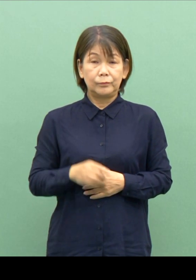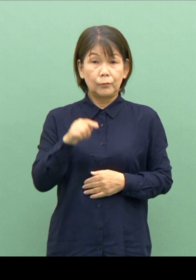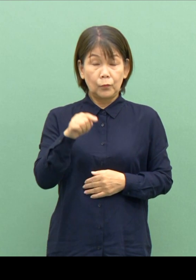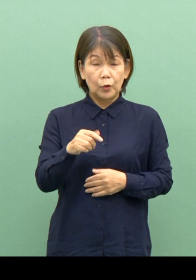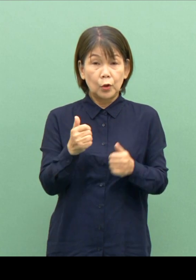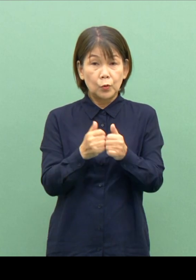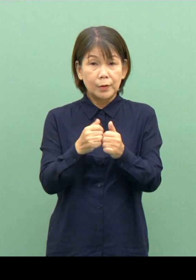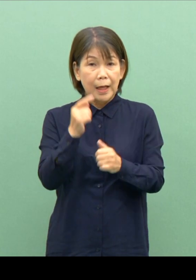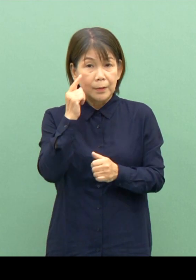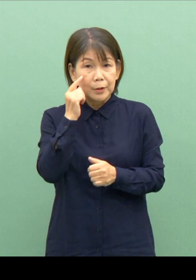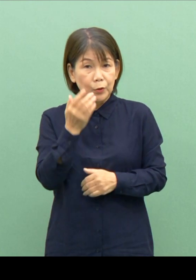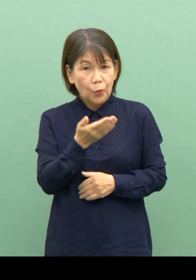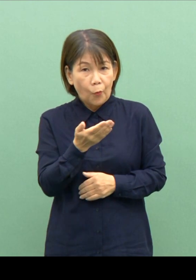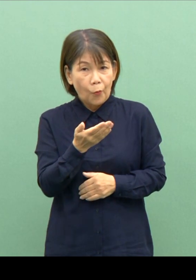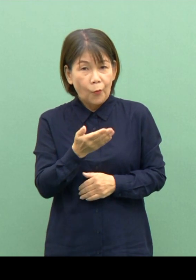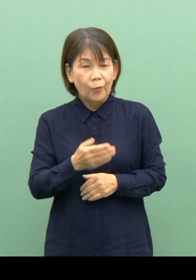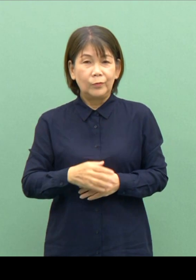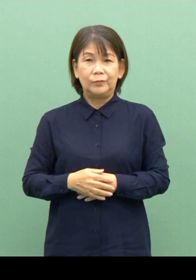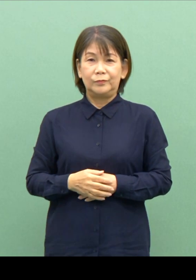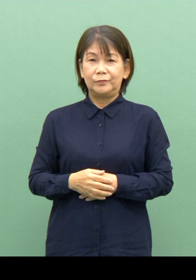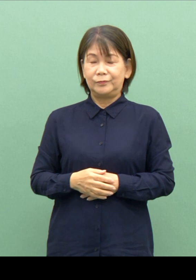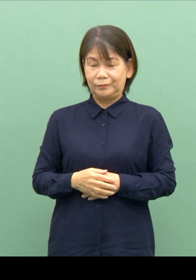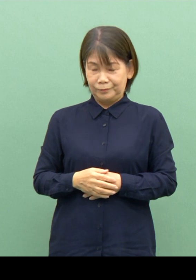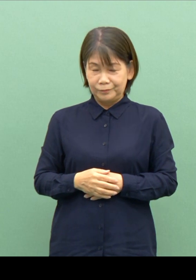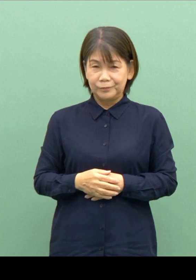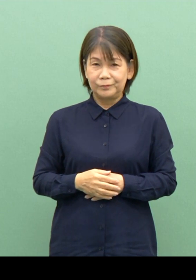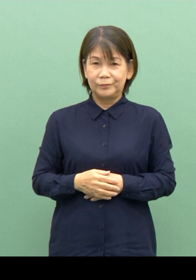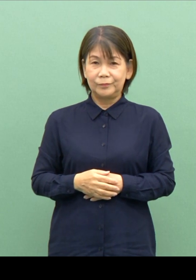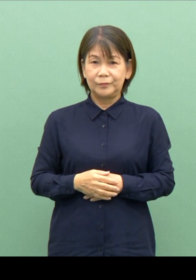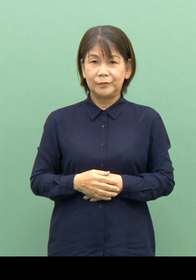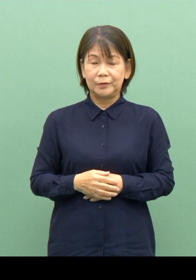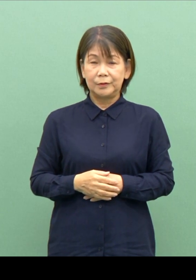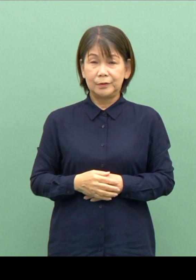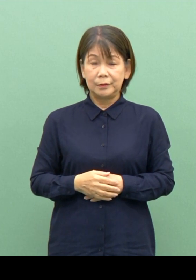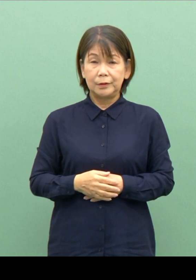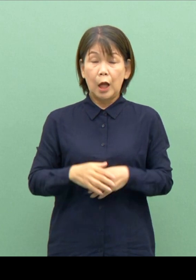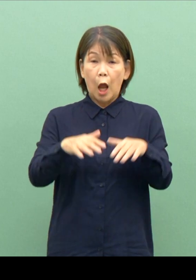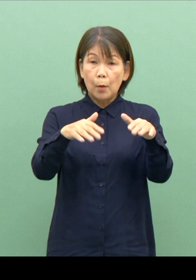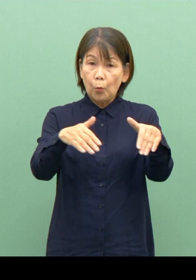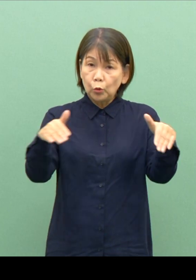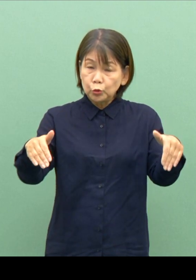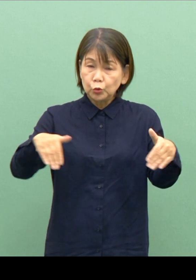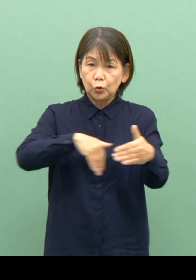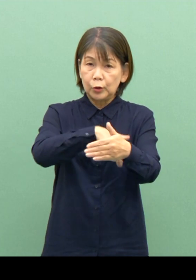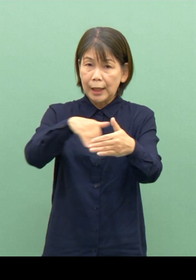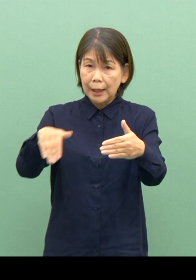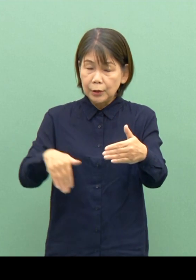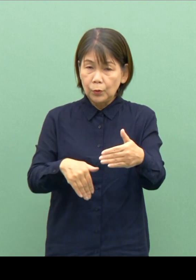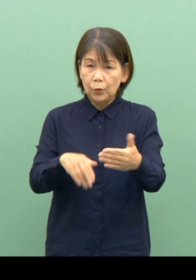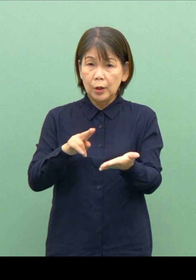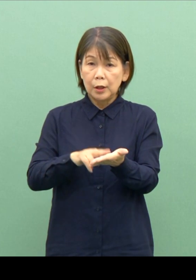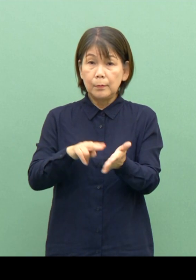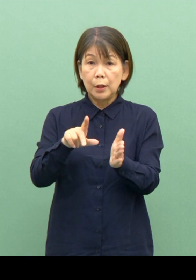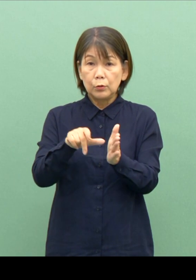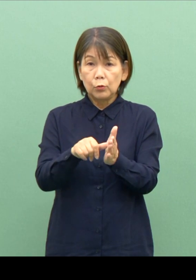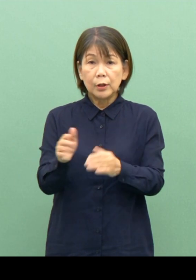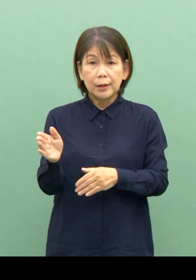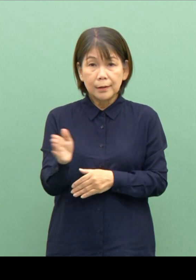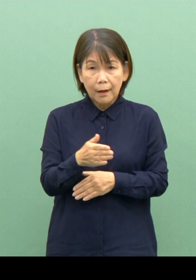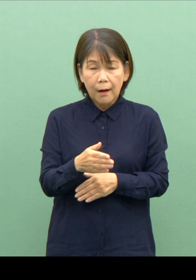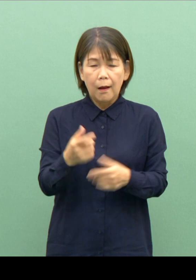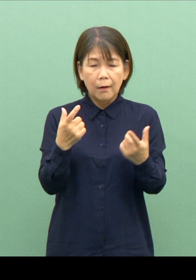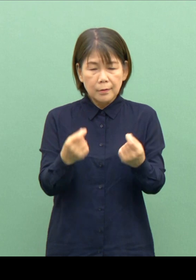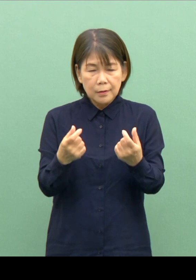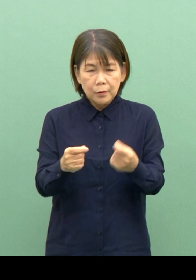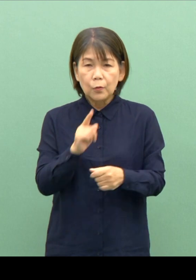教えてください。 はい、求人を作成する前の段階からプロ拠点の方々には本当に親身になってい